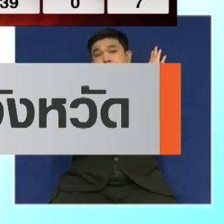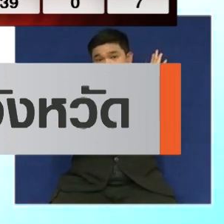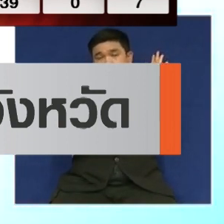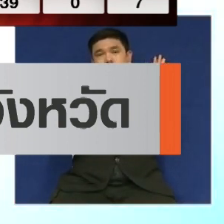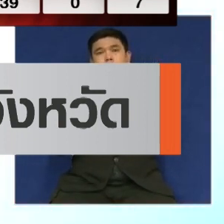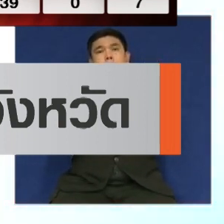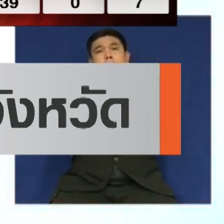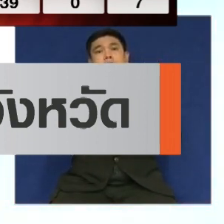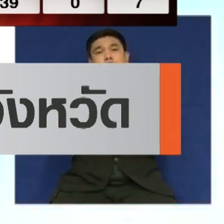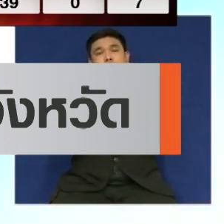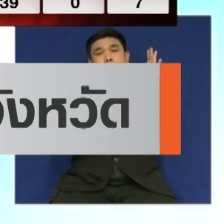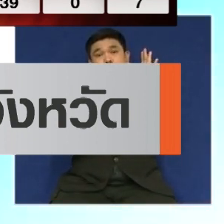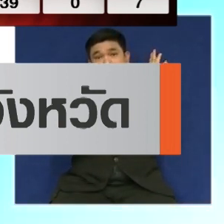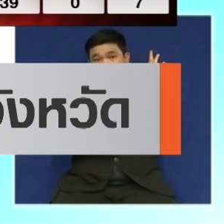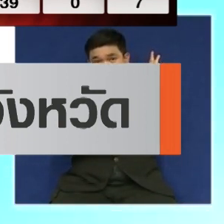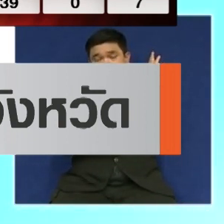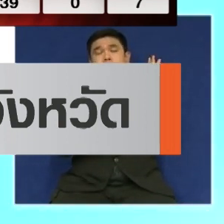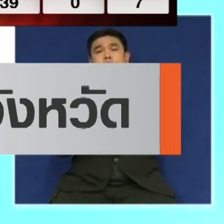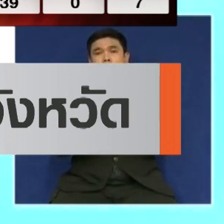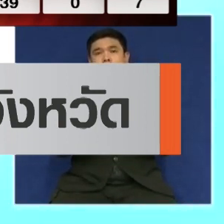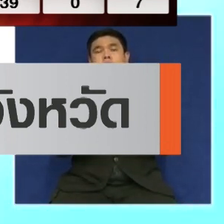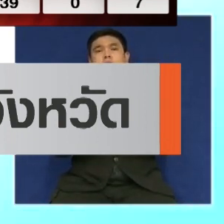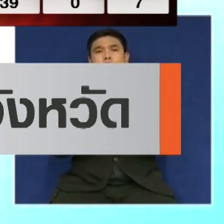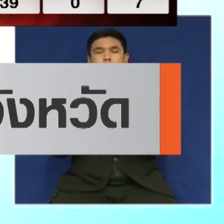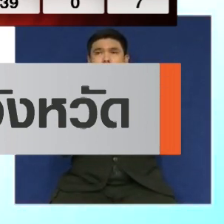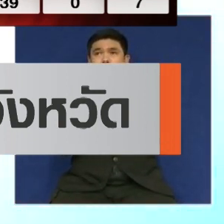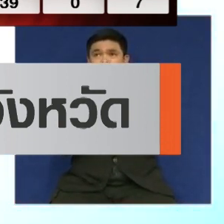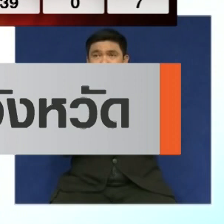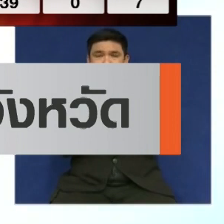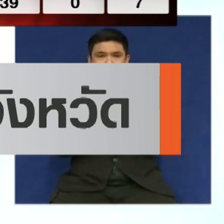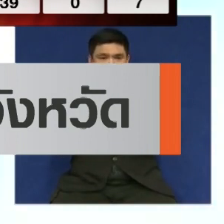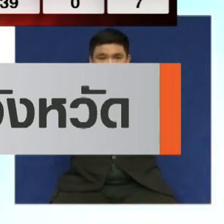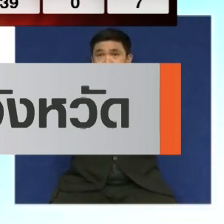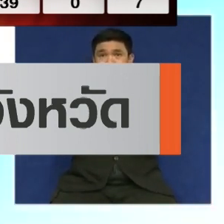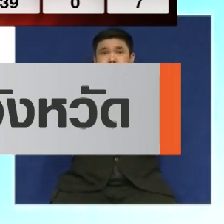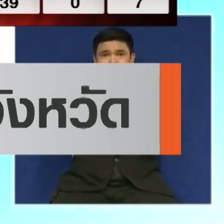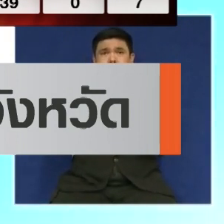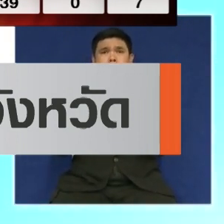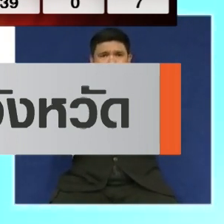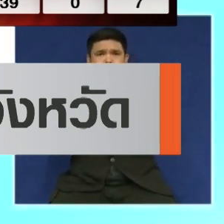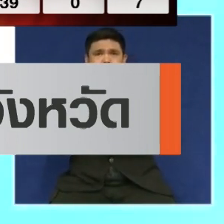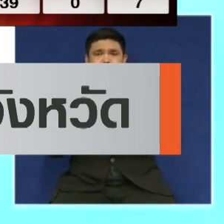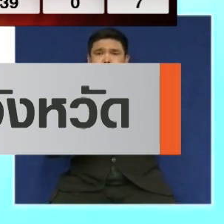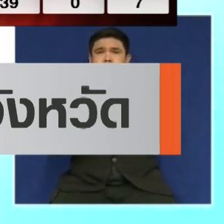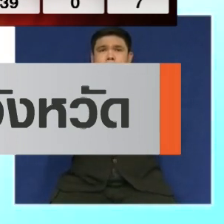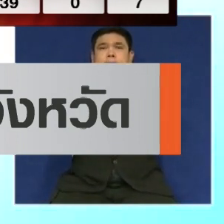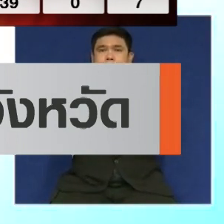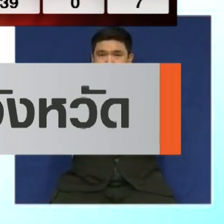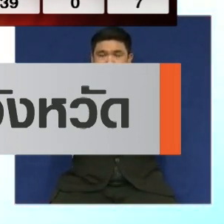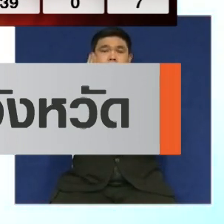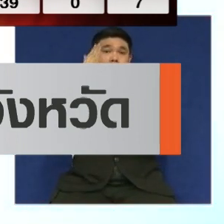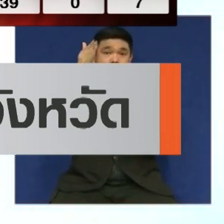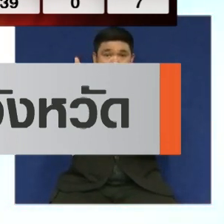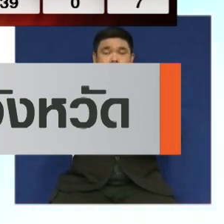คีรีขันธ์และชัยนาทนะครับสำหรับตัวเลขที่เห็นอยู่ด้านหลังของตารางนะครับอาจจะมีการเปลี่ยนแปลงได้เพิ่มเติมนะครับเมื่อมี